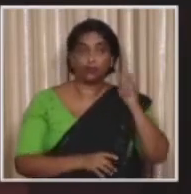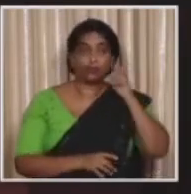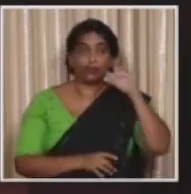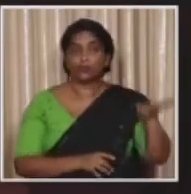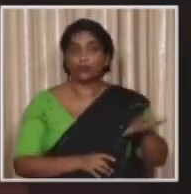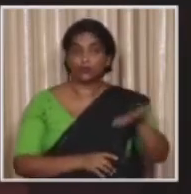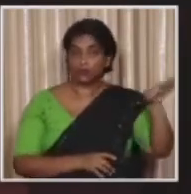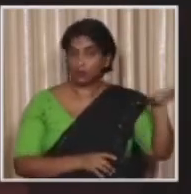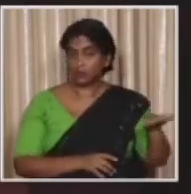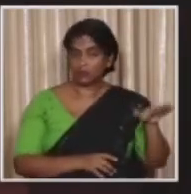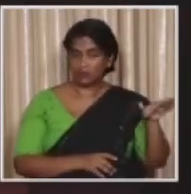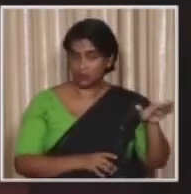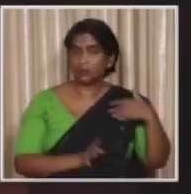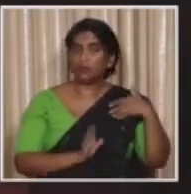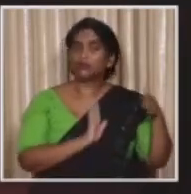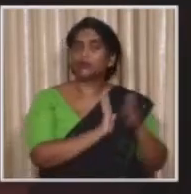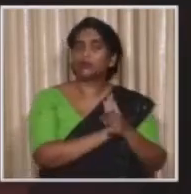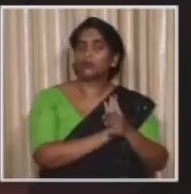පාරිභෝගික ප්‍රජාවත් එක්කද?